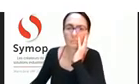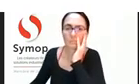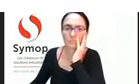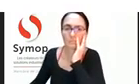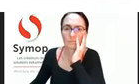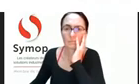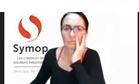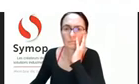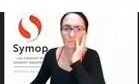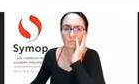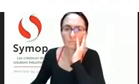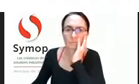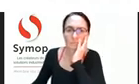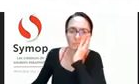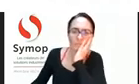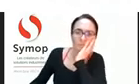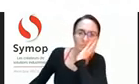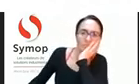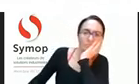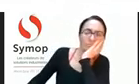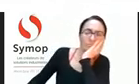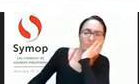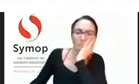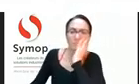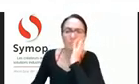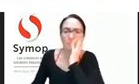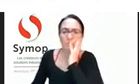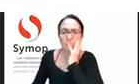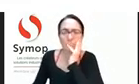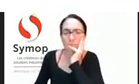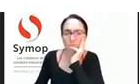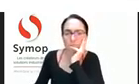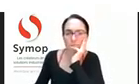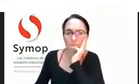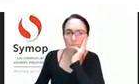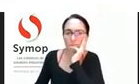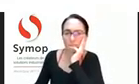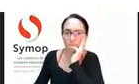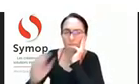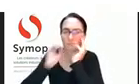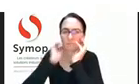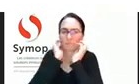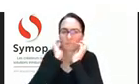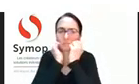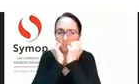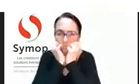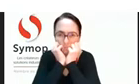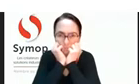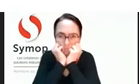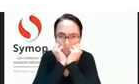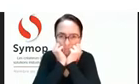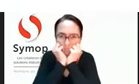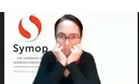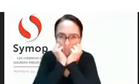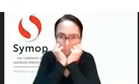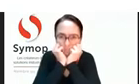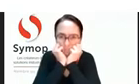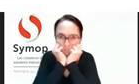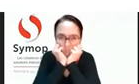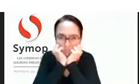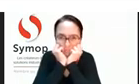rapidement, à l'intérieur d'une tête de branlement, vous avez quatre masses excentrées montées sur un chariot avec